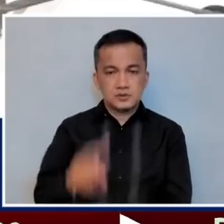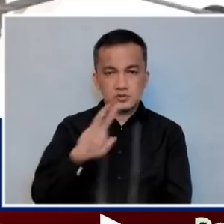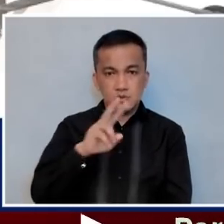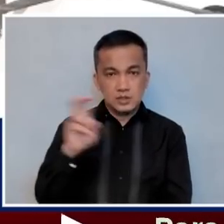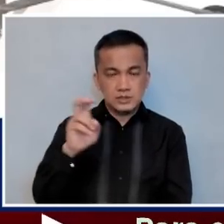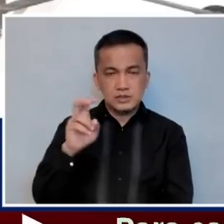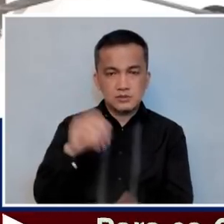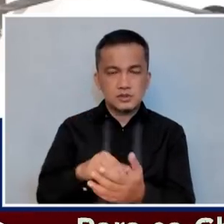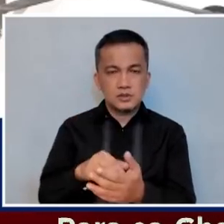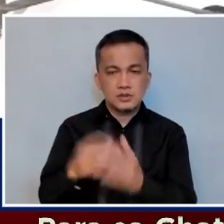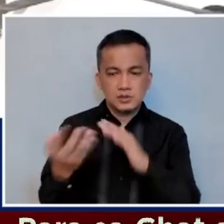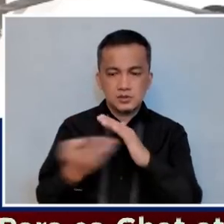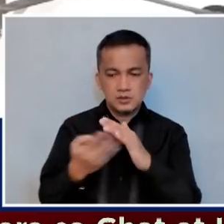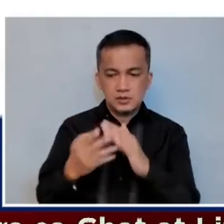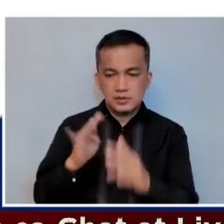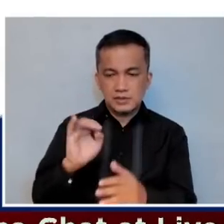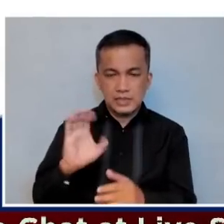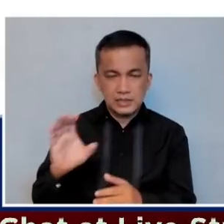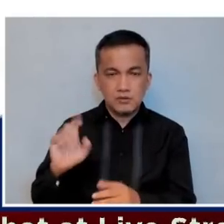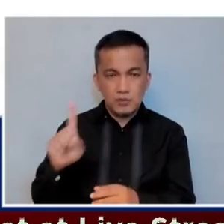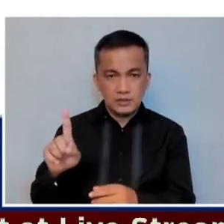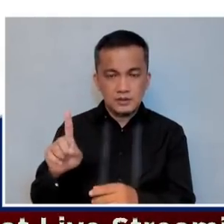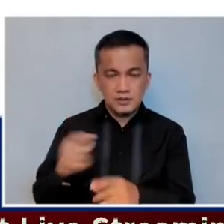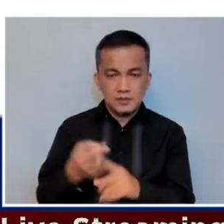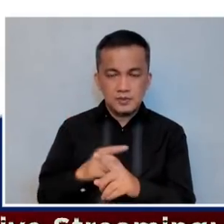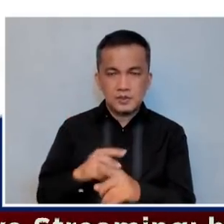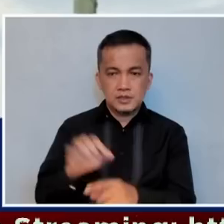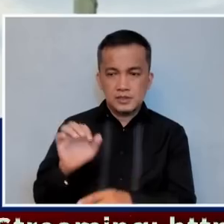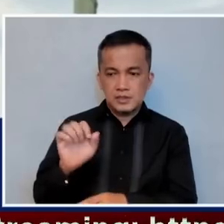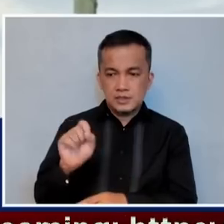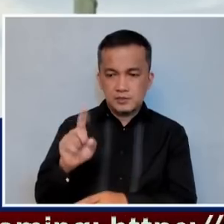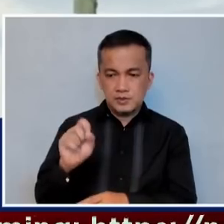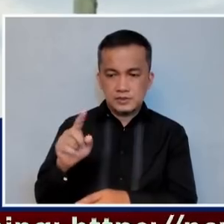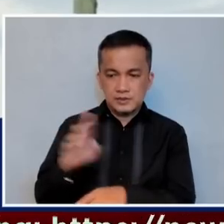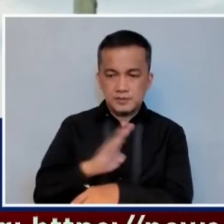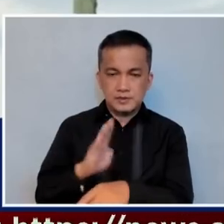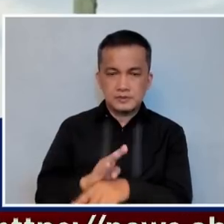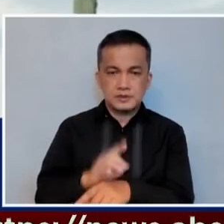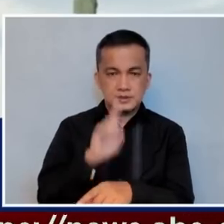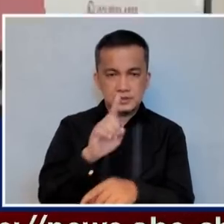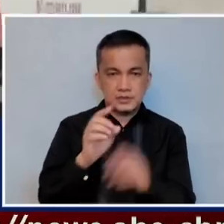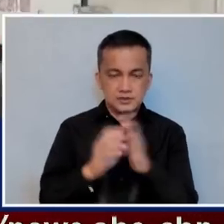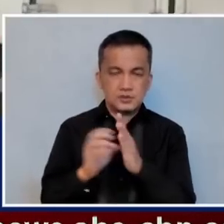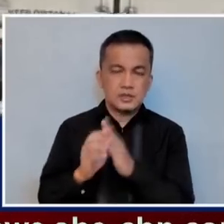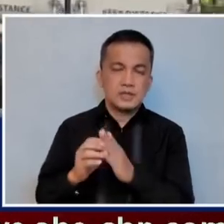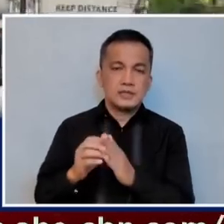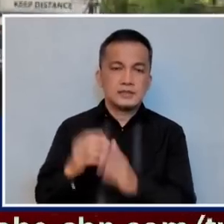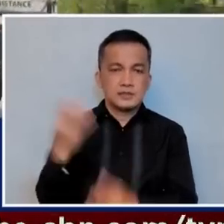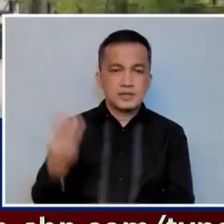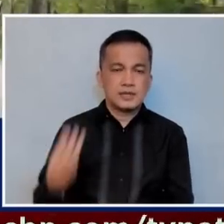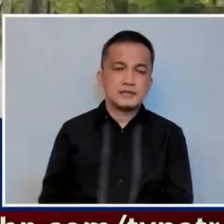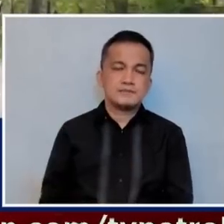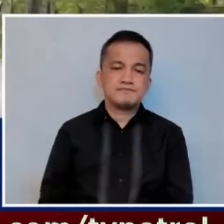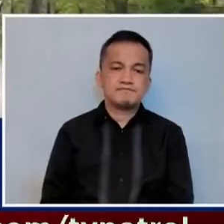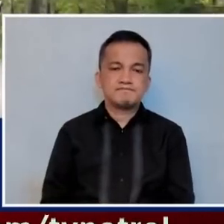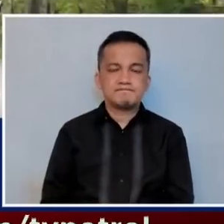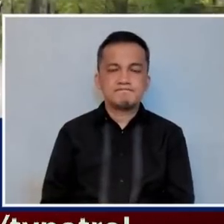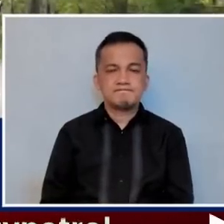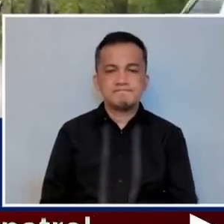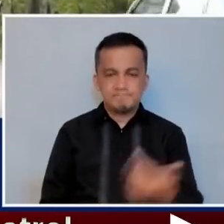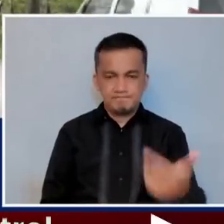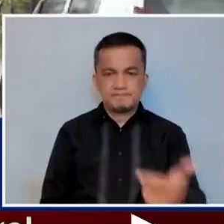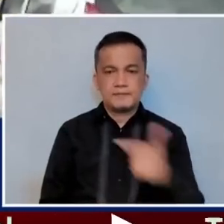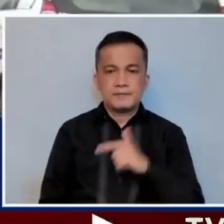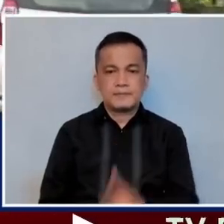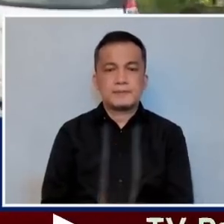ang consumers ng Batelec 1 mula sa 11 bayan at isang syudad sa Batangas. Dennis Datu,